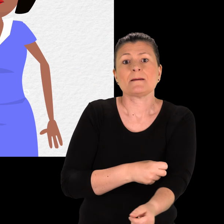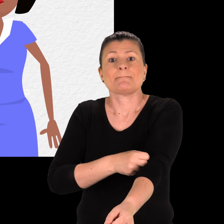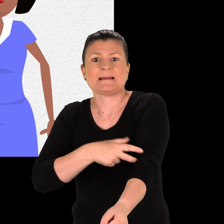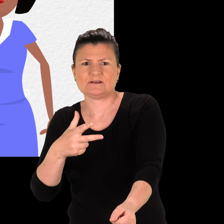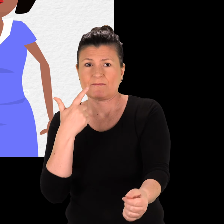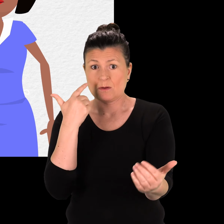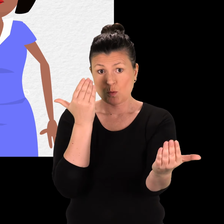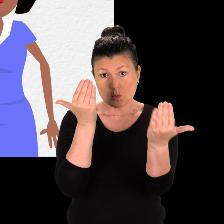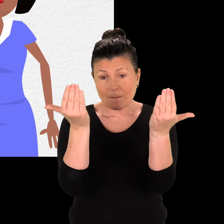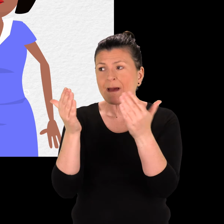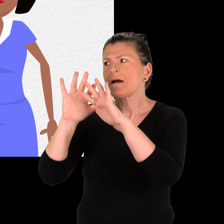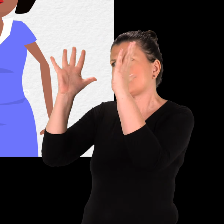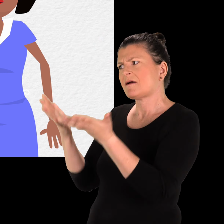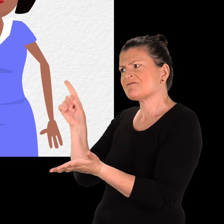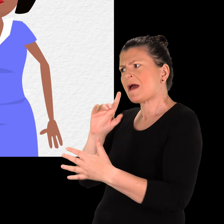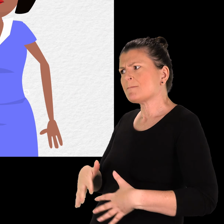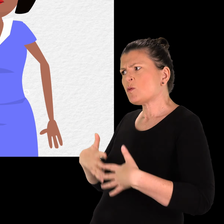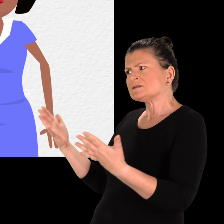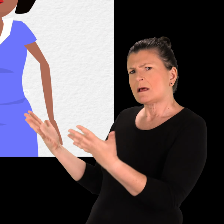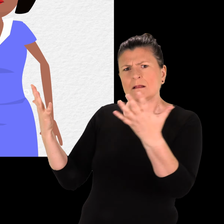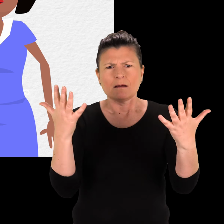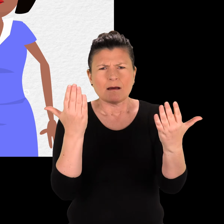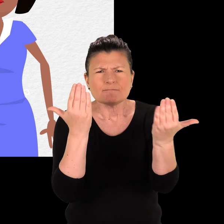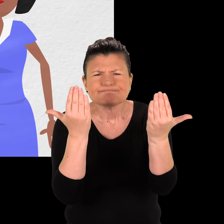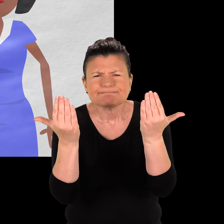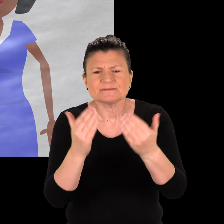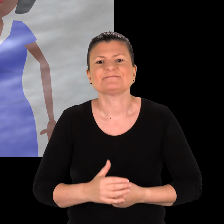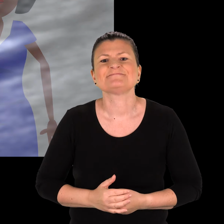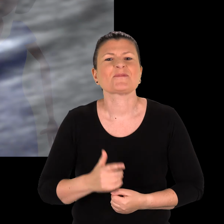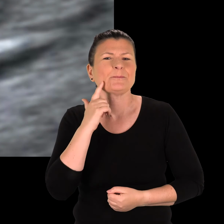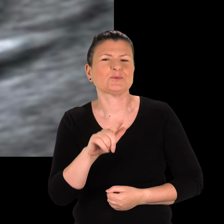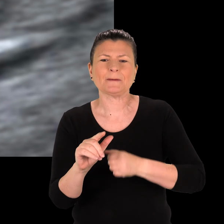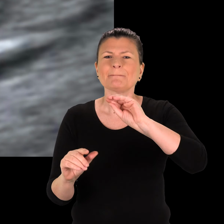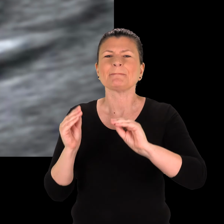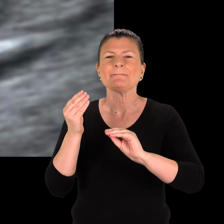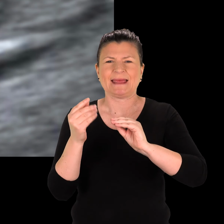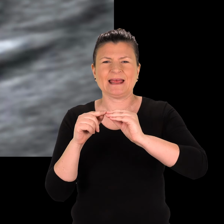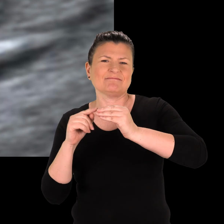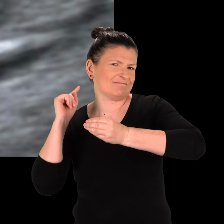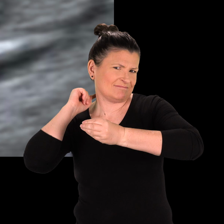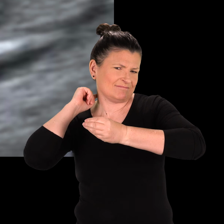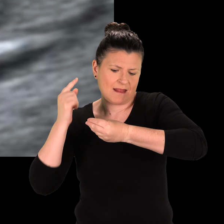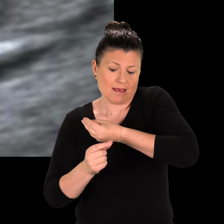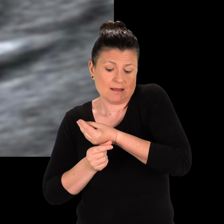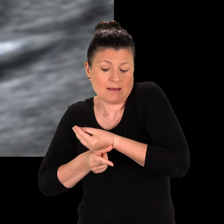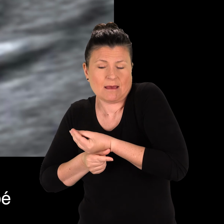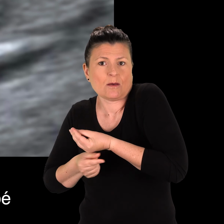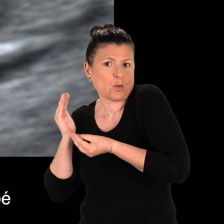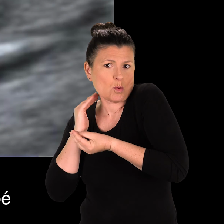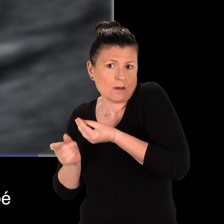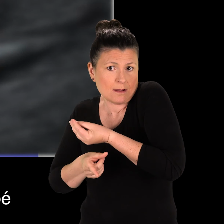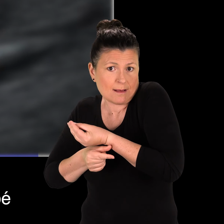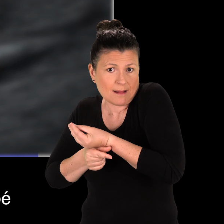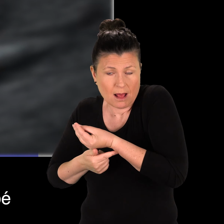comparés avec les résultats d'études sur un grand nombre de femmes enceintes. Pour l'épaisseur de la zone en arrière du cou appelée clarté nucale,